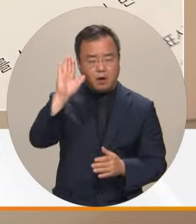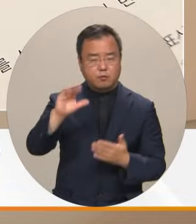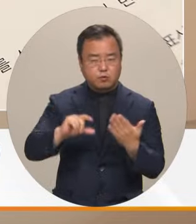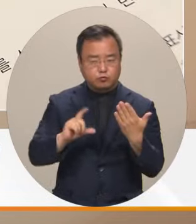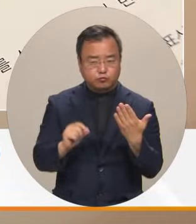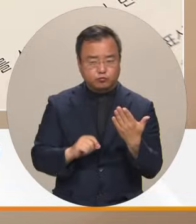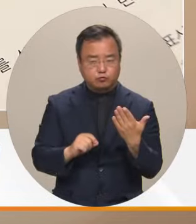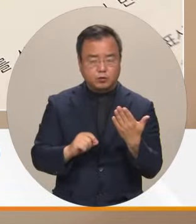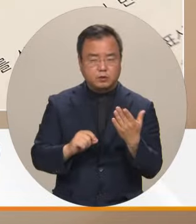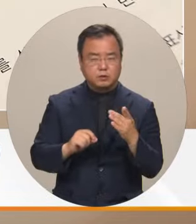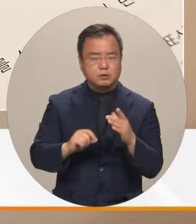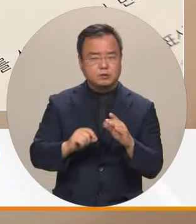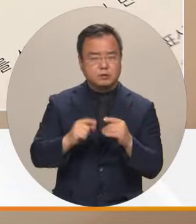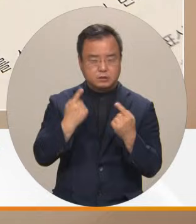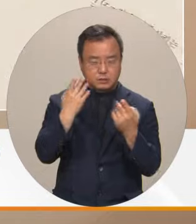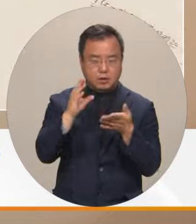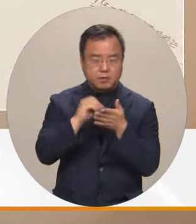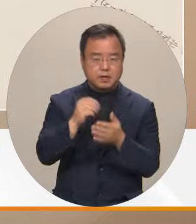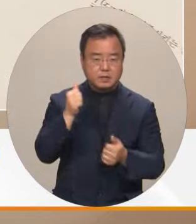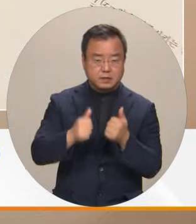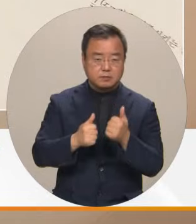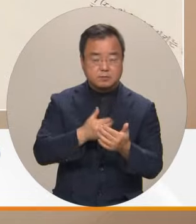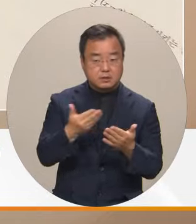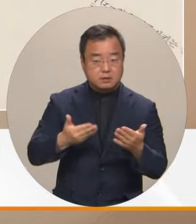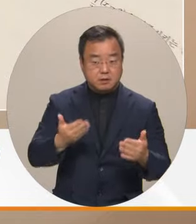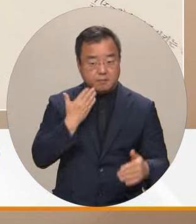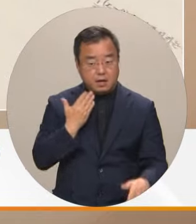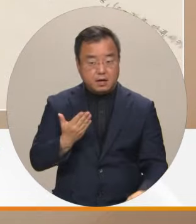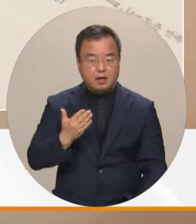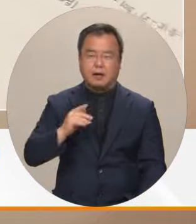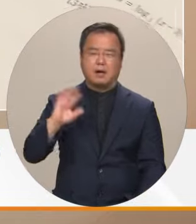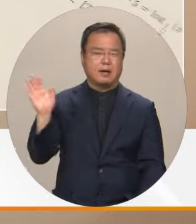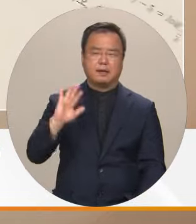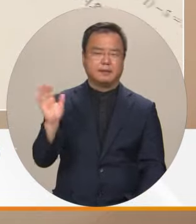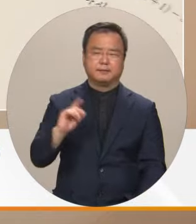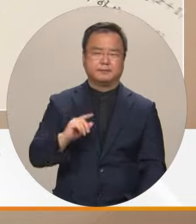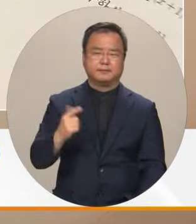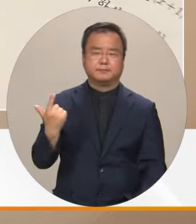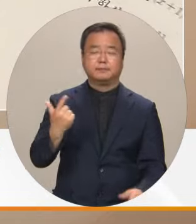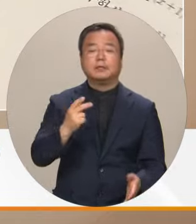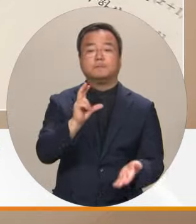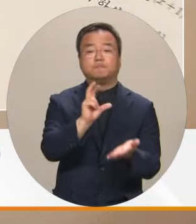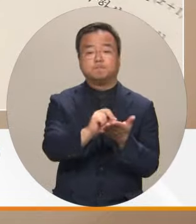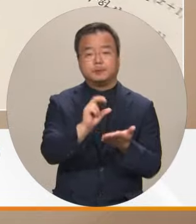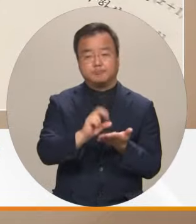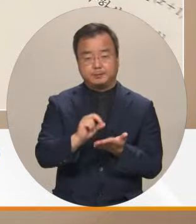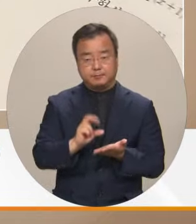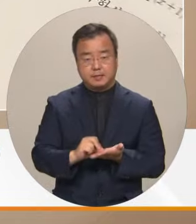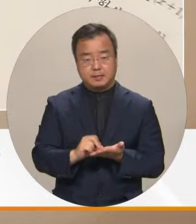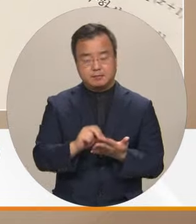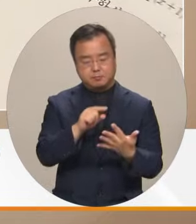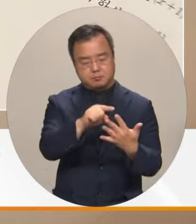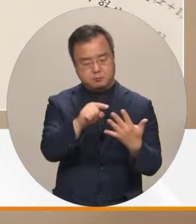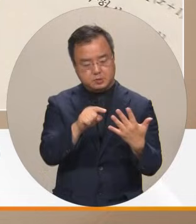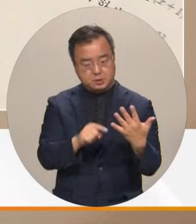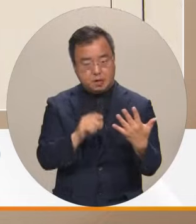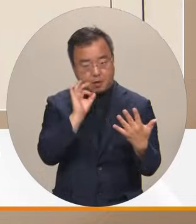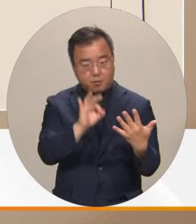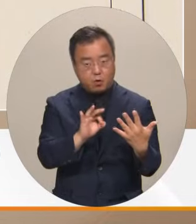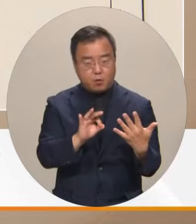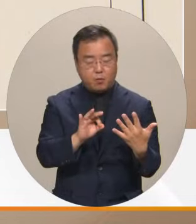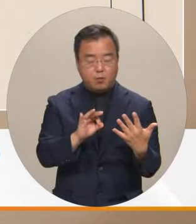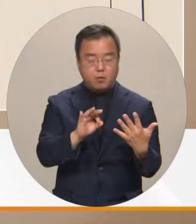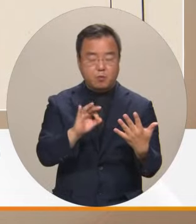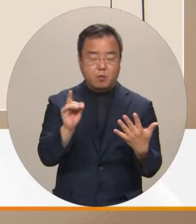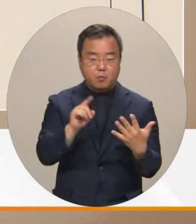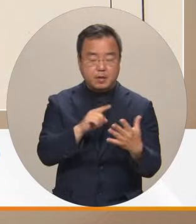수능의 트렌드가 될 거냐 절대 그런 일은 없습니다 사실 문항이라도 가야 될 문항이